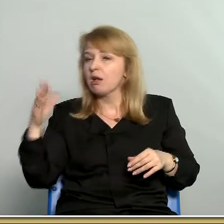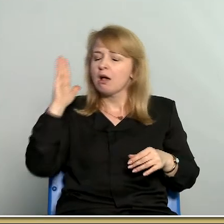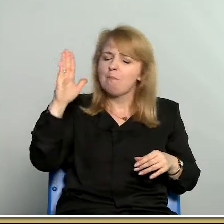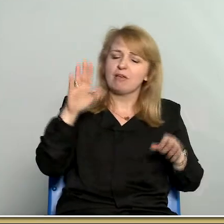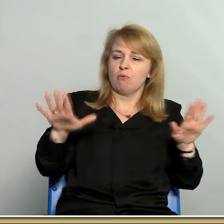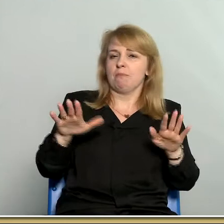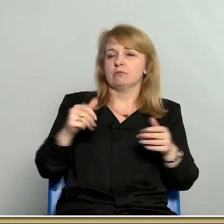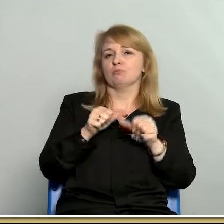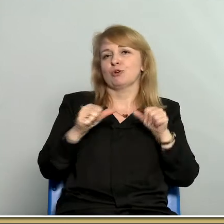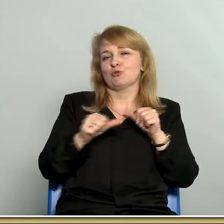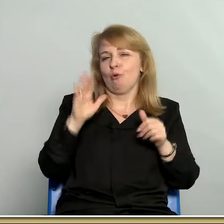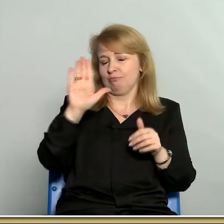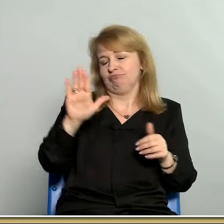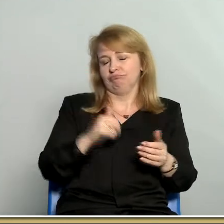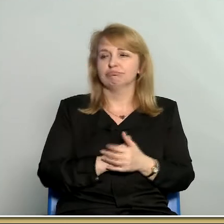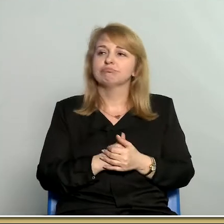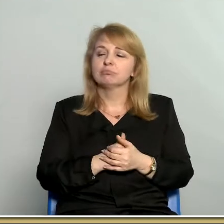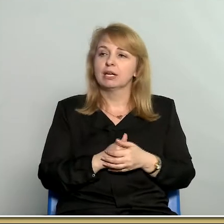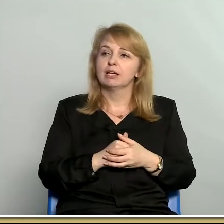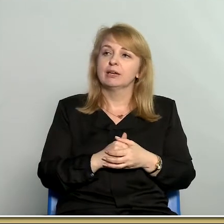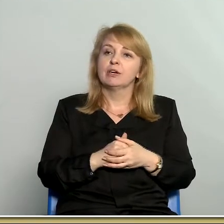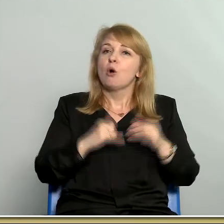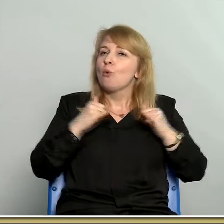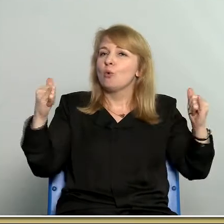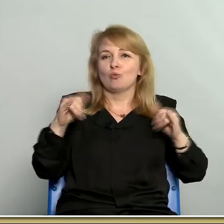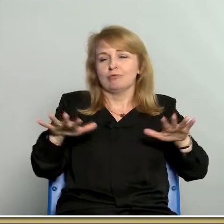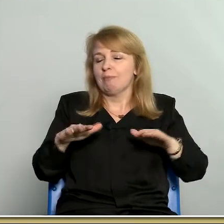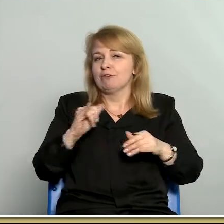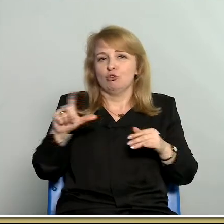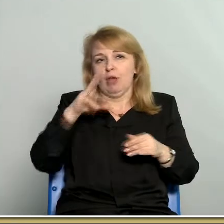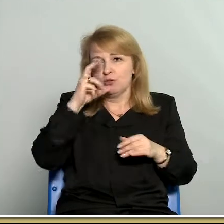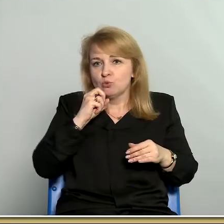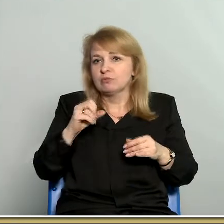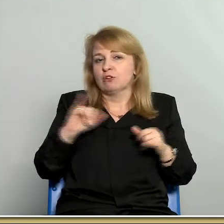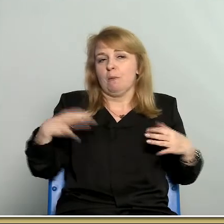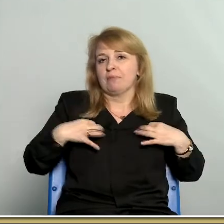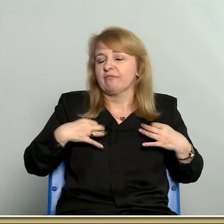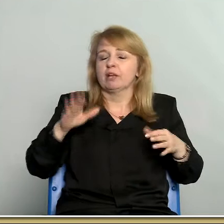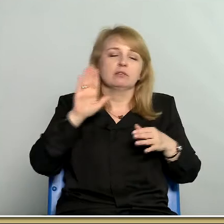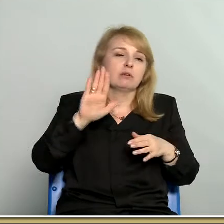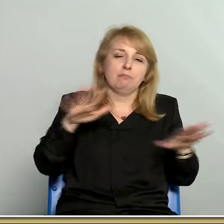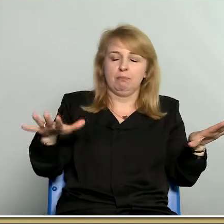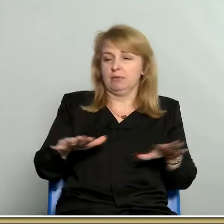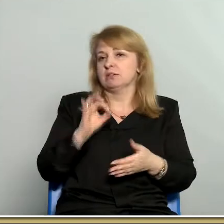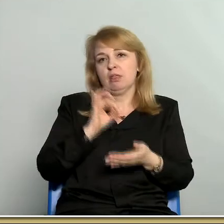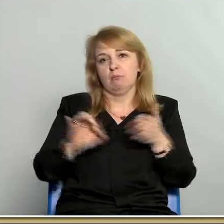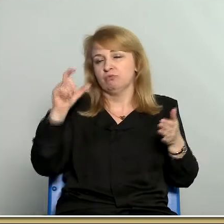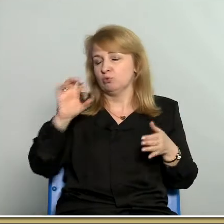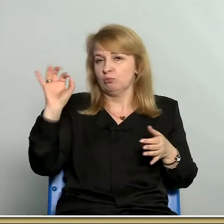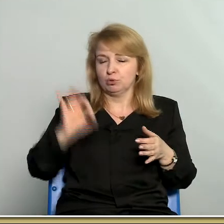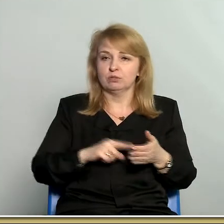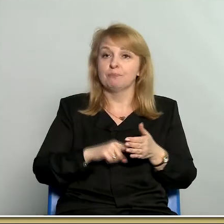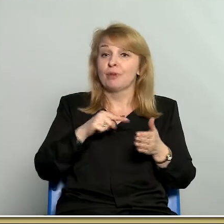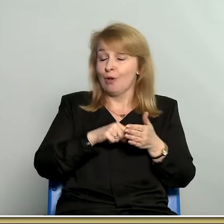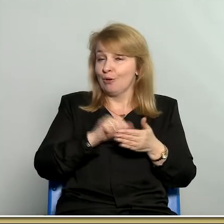w punktach przedszkolnych czy przedszkolach, czyli znowu w formie zinstytucjonalizowanej bądź nie. A tym samym spowoduje to